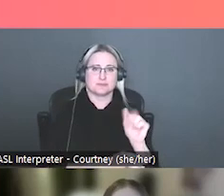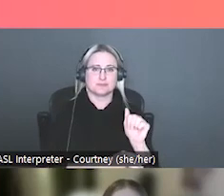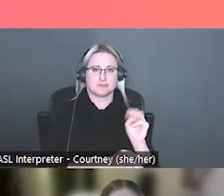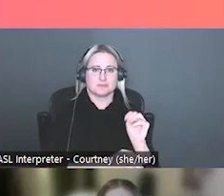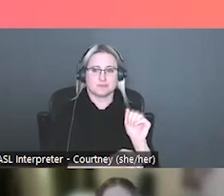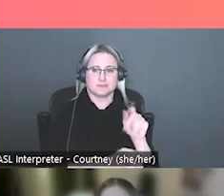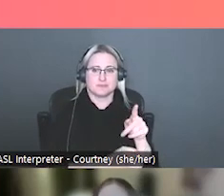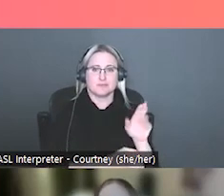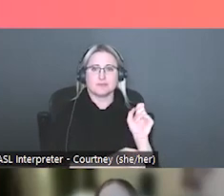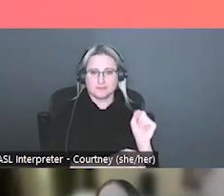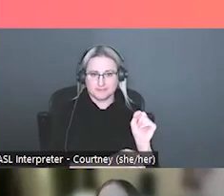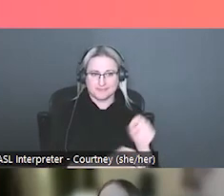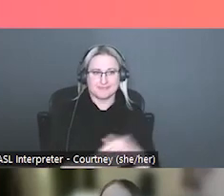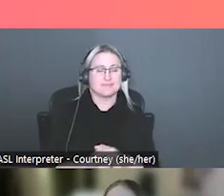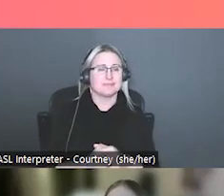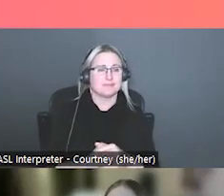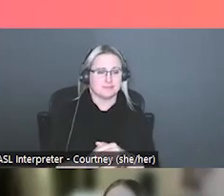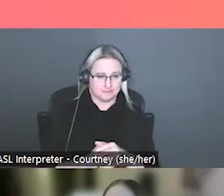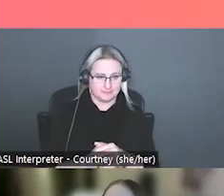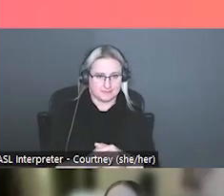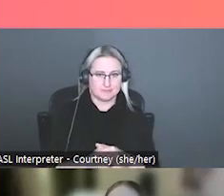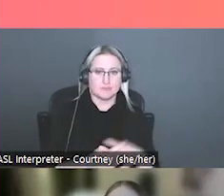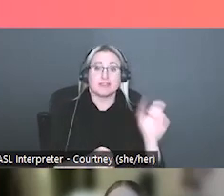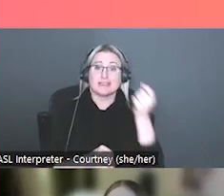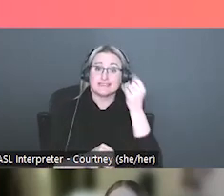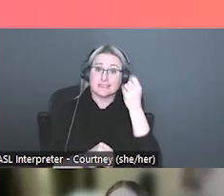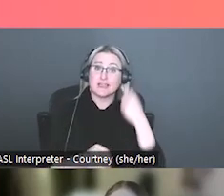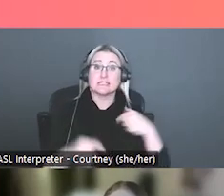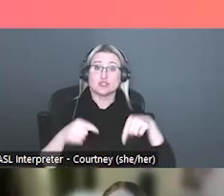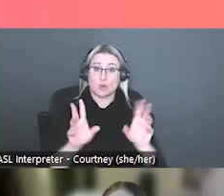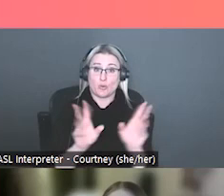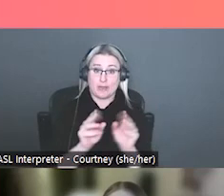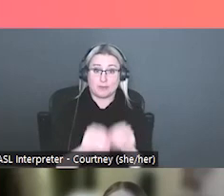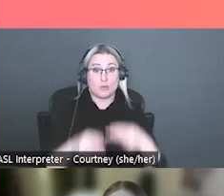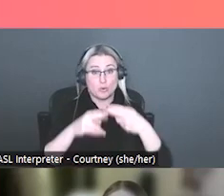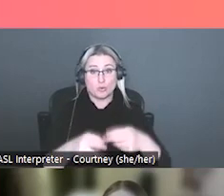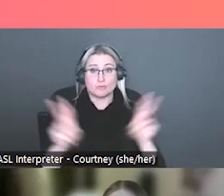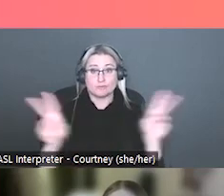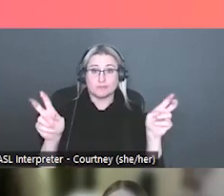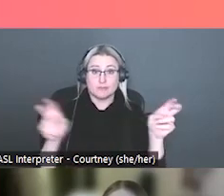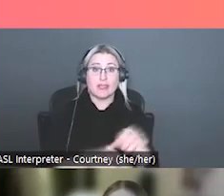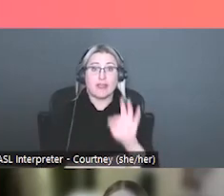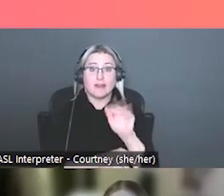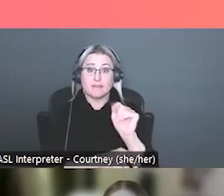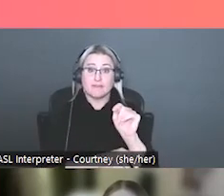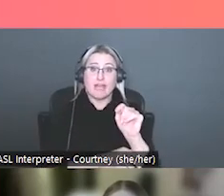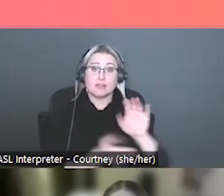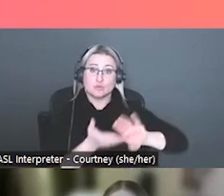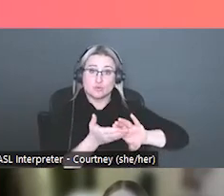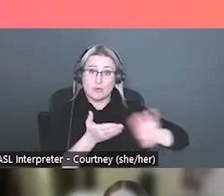Bonjour, dit Raman. Alors, dans ce webinaire, nous allons utiliser le